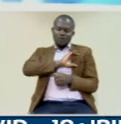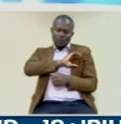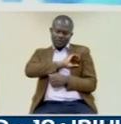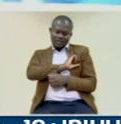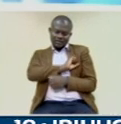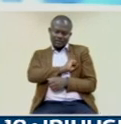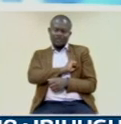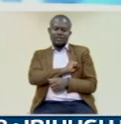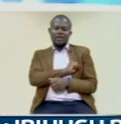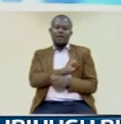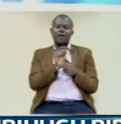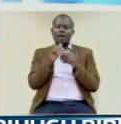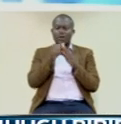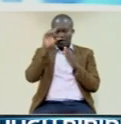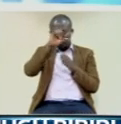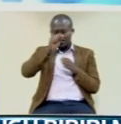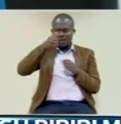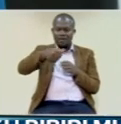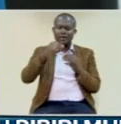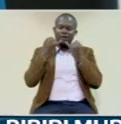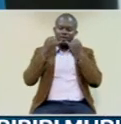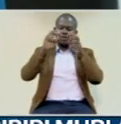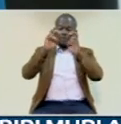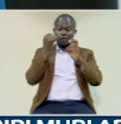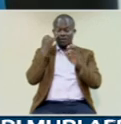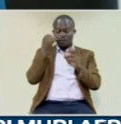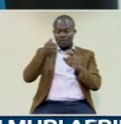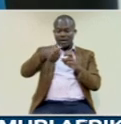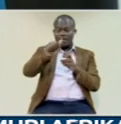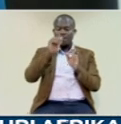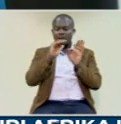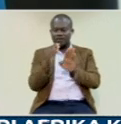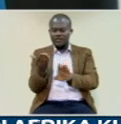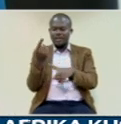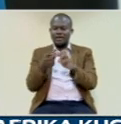ukwihanganisha abiciwe ababo, tubabwira ko nubwo ababo bishwe